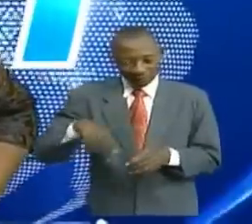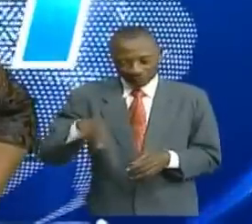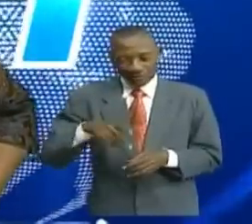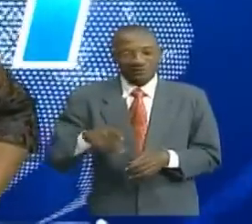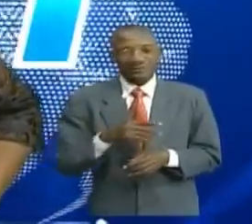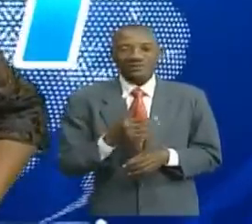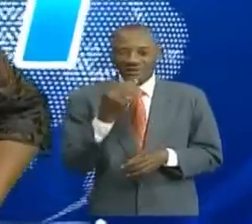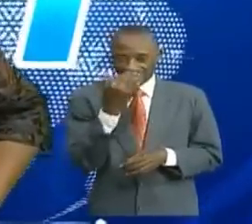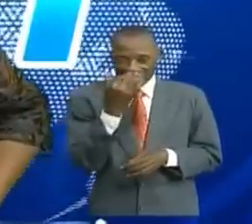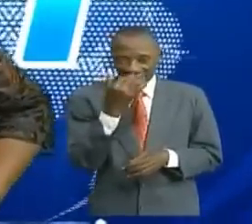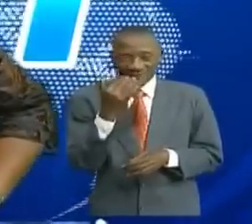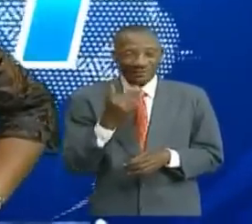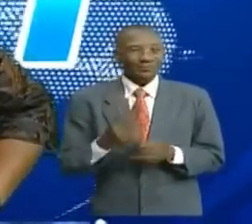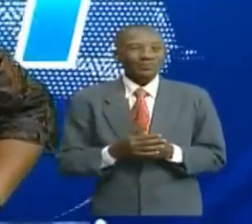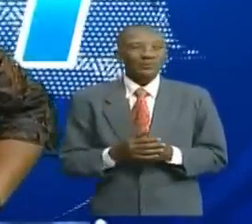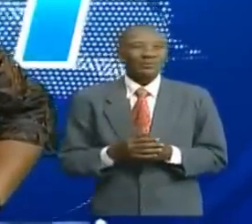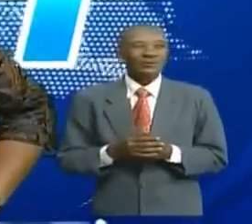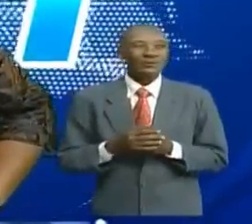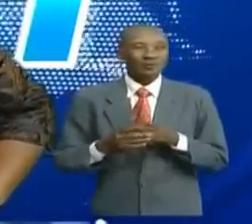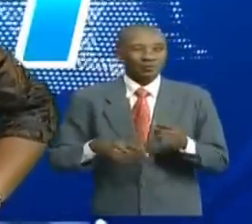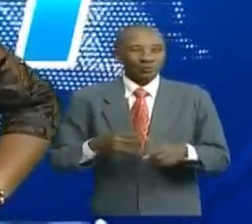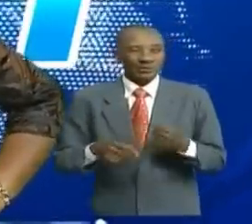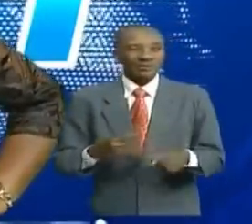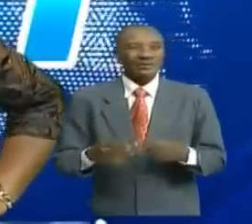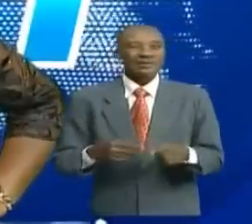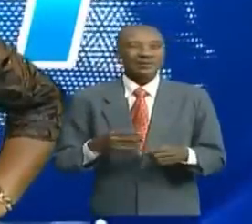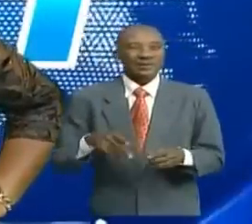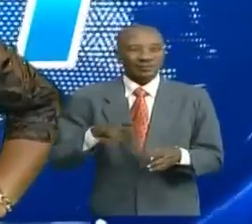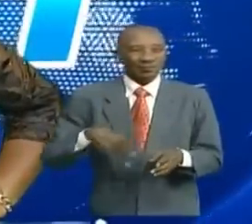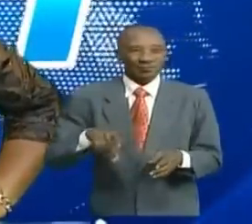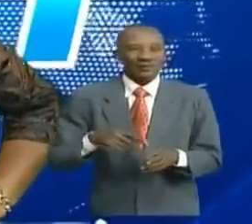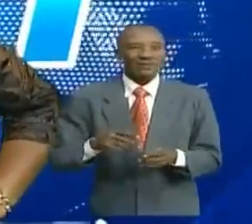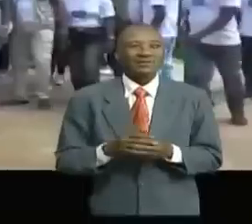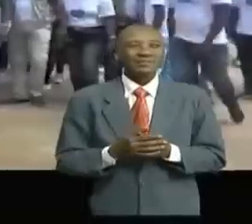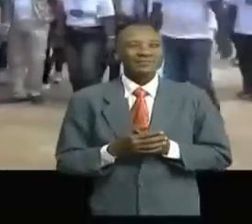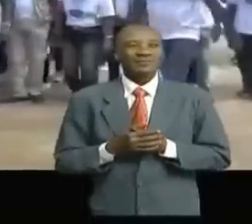cette délégation a fait le même exercice que je vous prie de suivre.